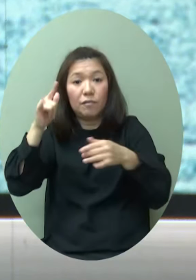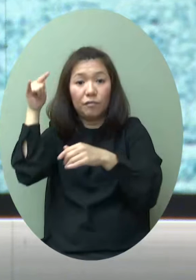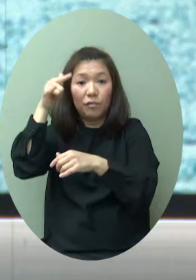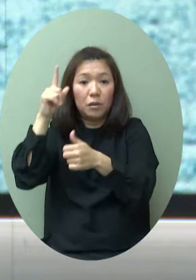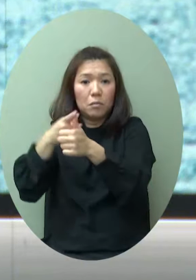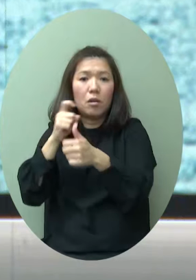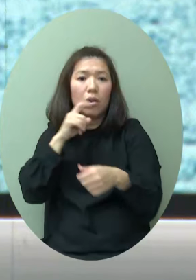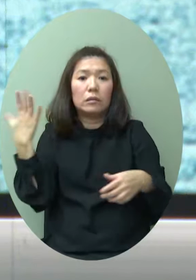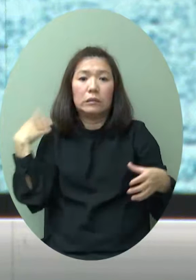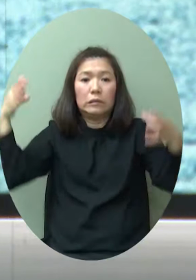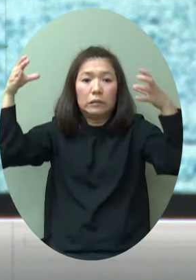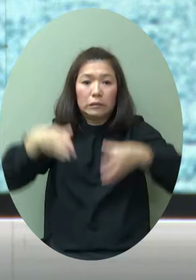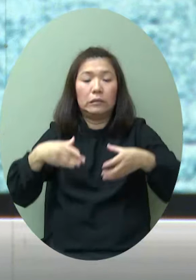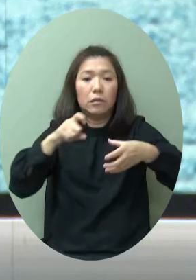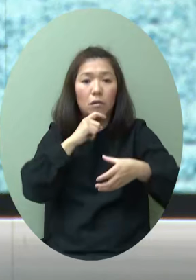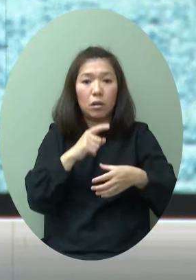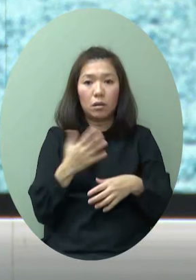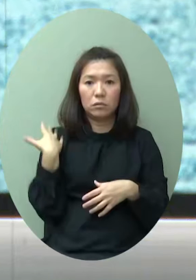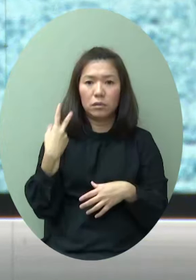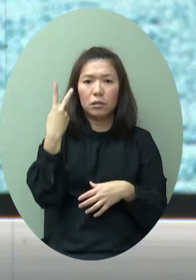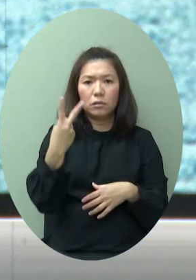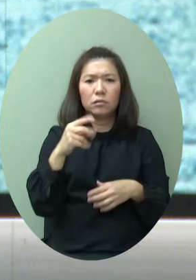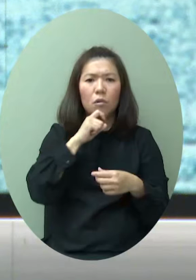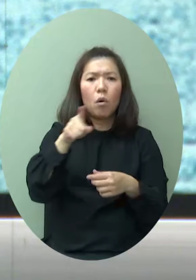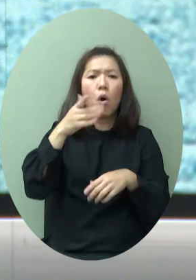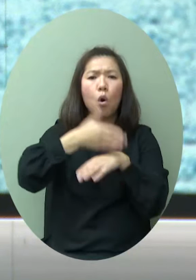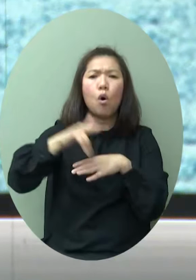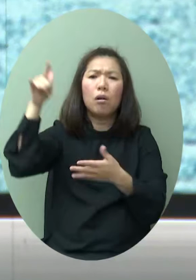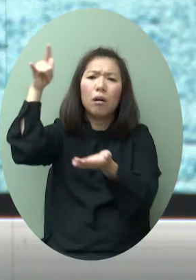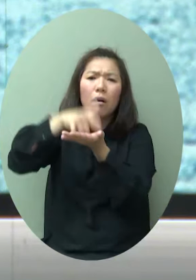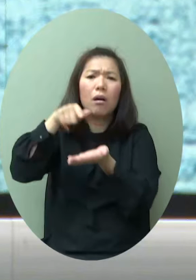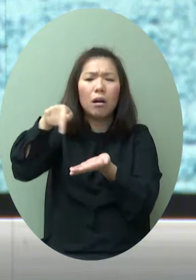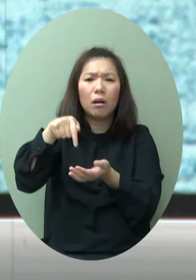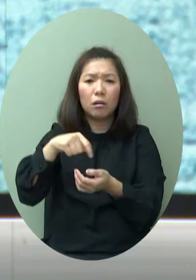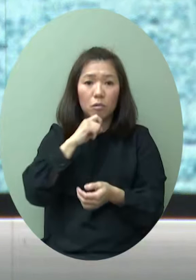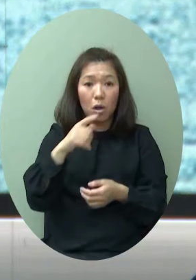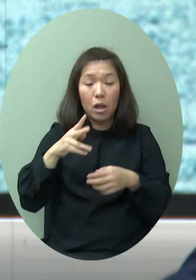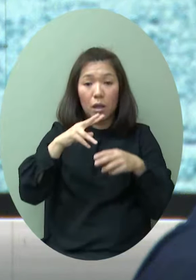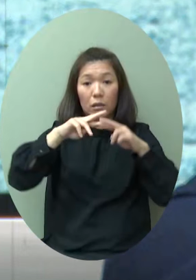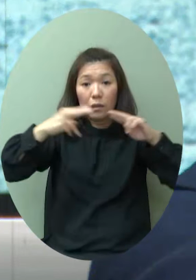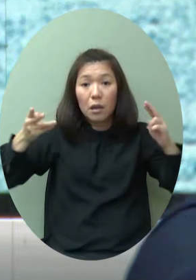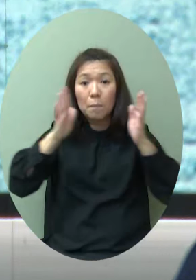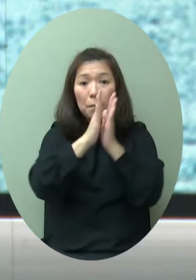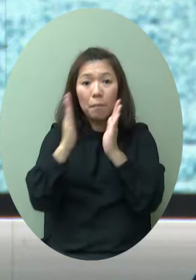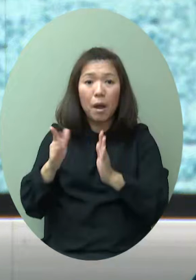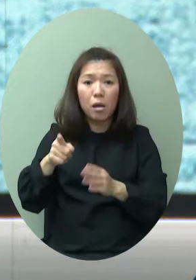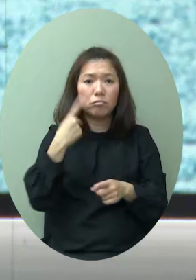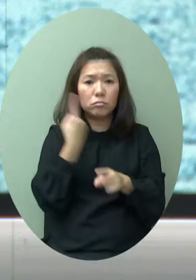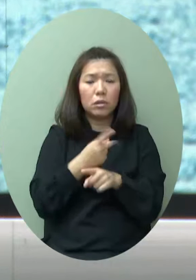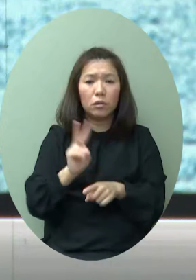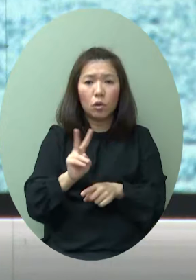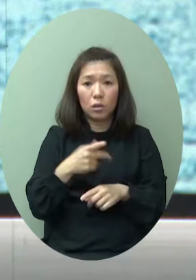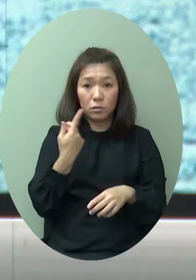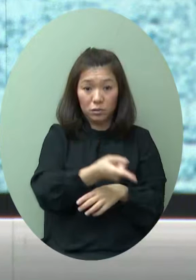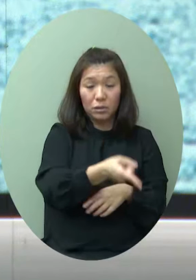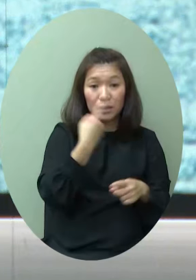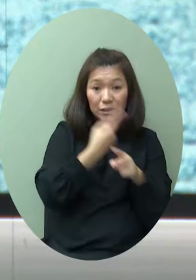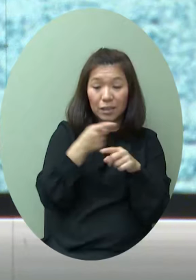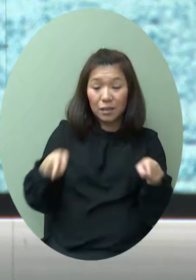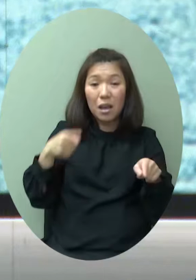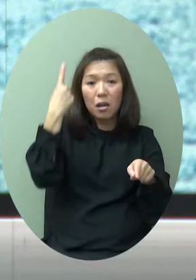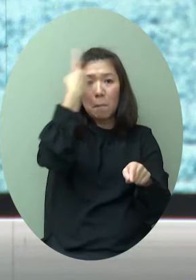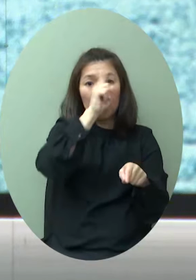聚餐啦，咁但係佢兩個都仲係列緊輸入個案咧，有冇話？而佢哋嘅基因排序係一樣噶嘛？有冇話其實呢兩個空少邊一個係一個